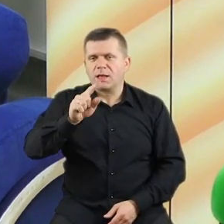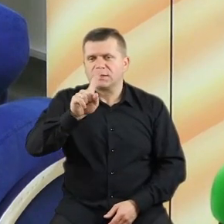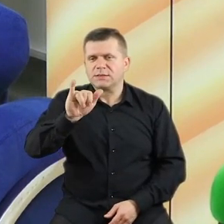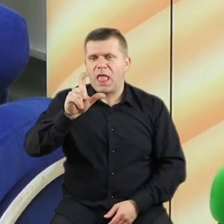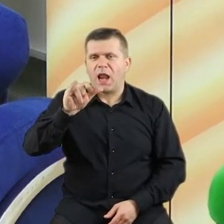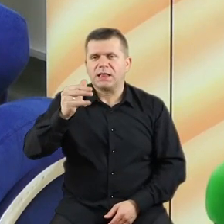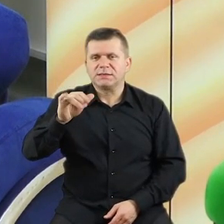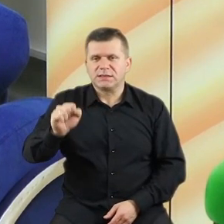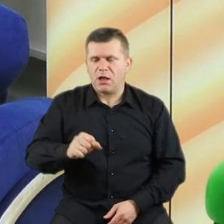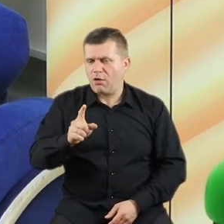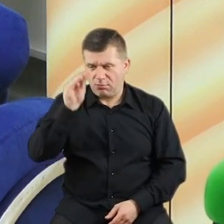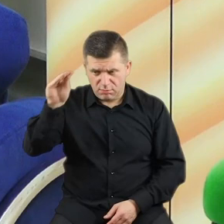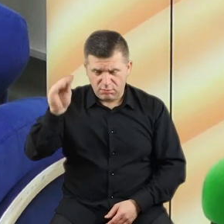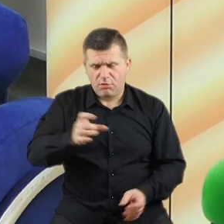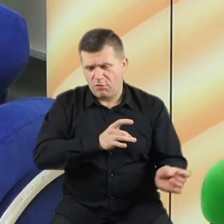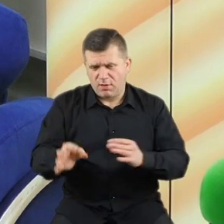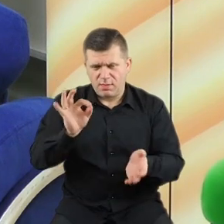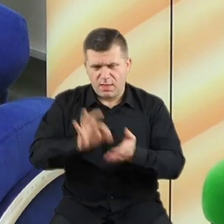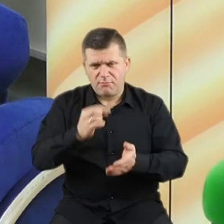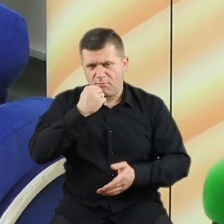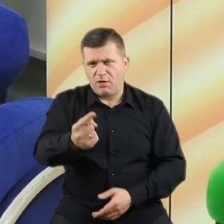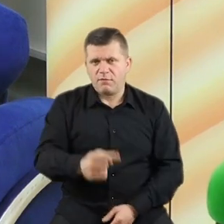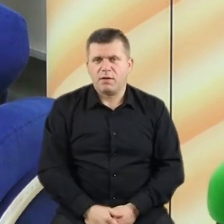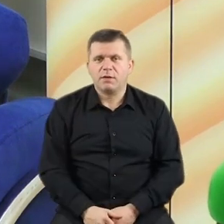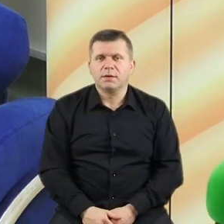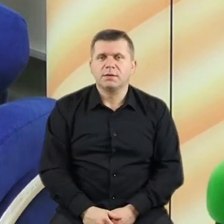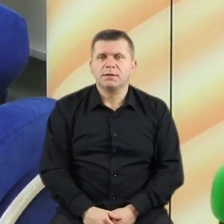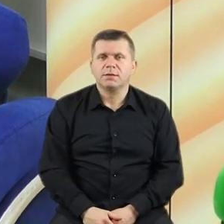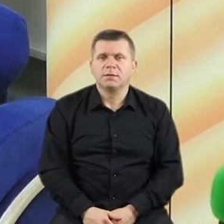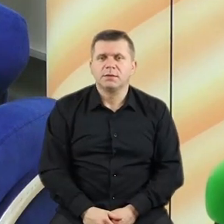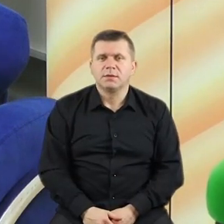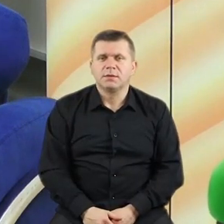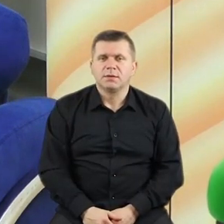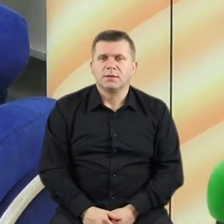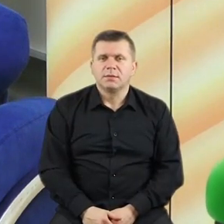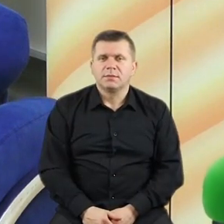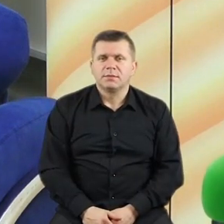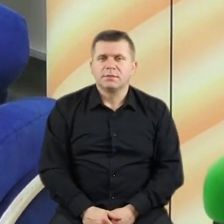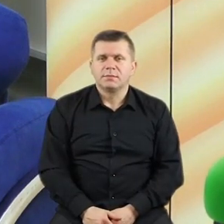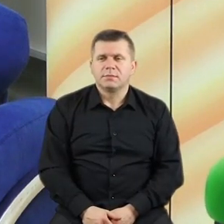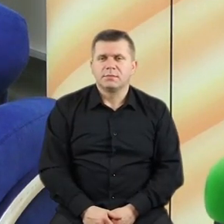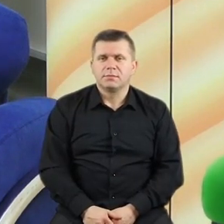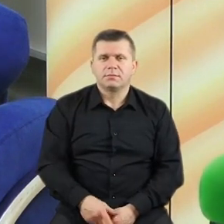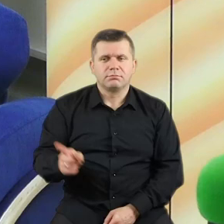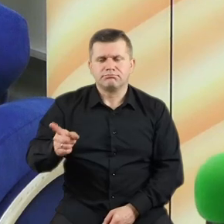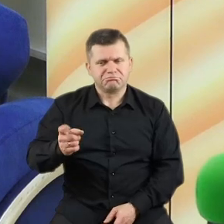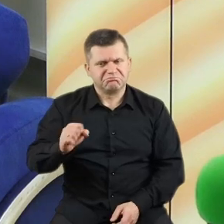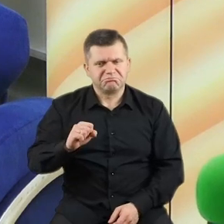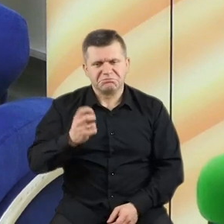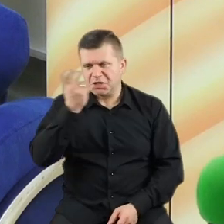zwróć, i ona natychmiast coś ci wymyśli. I faktycznie, Iwona Zielińska to jest taka po prostu gorąca